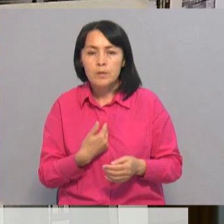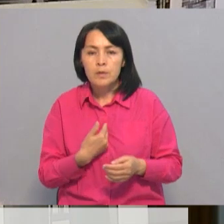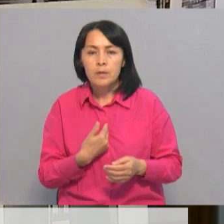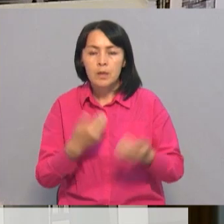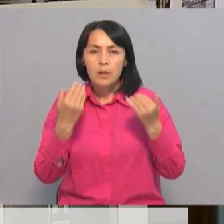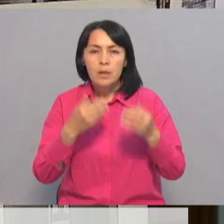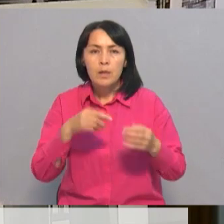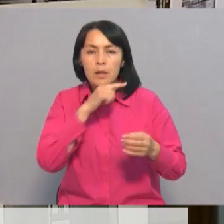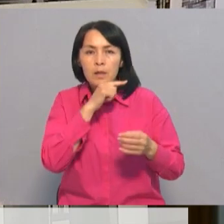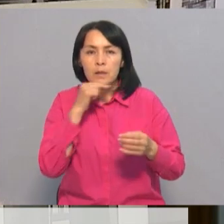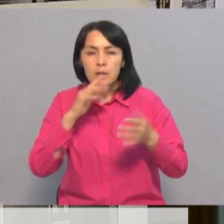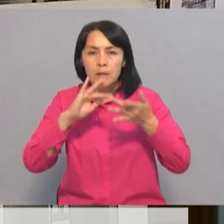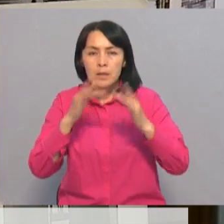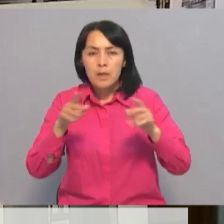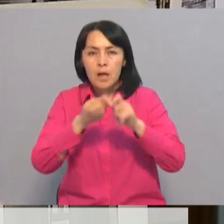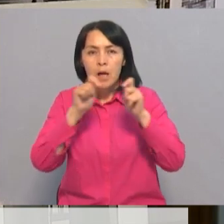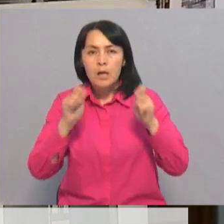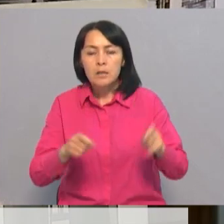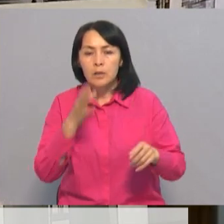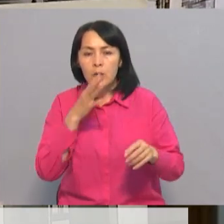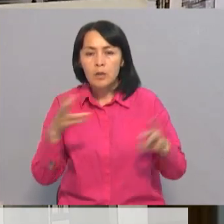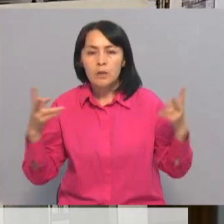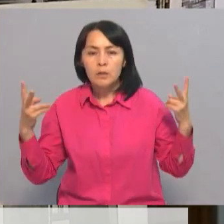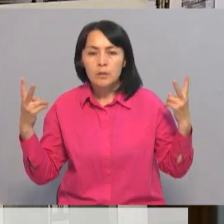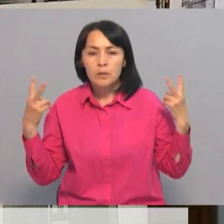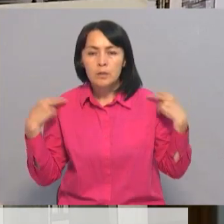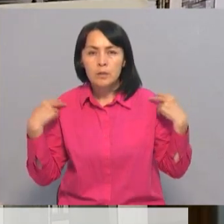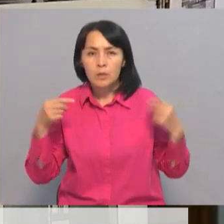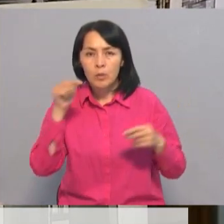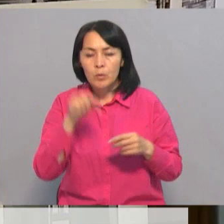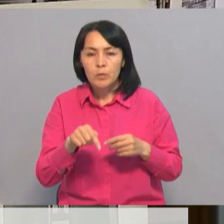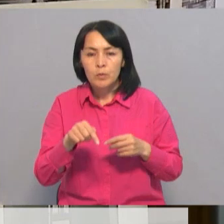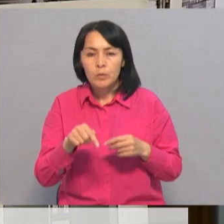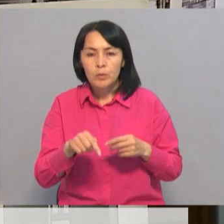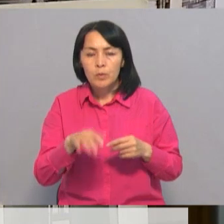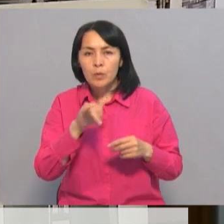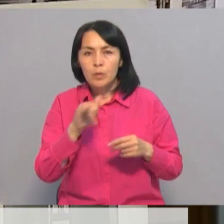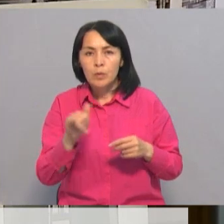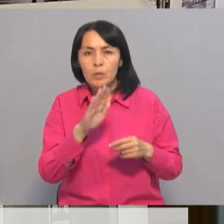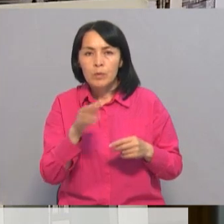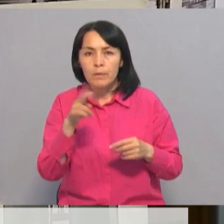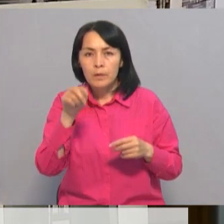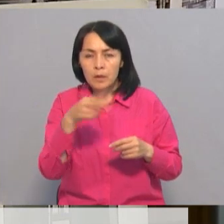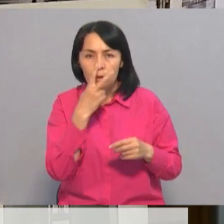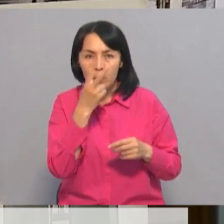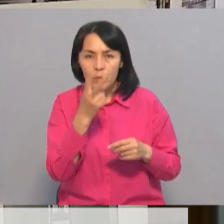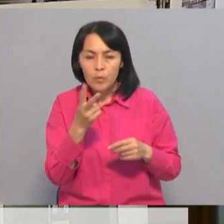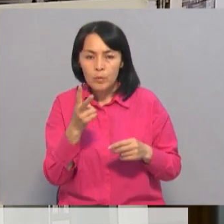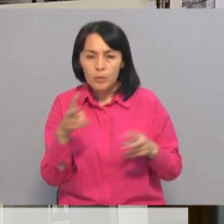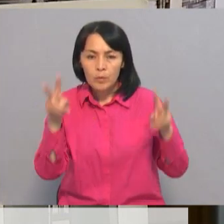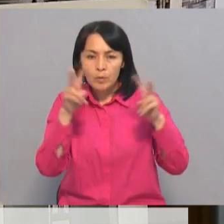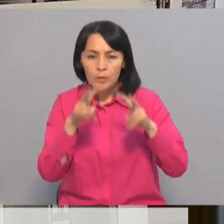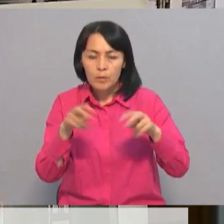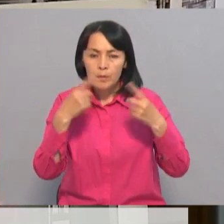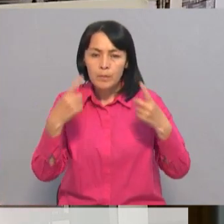мынау Россияның сайты ашылған кезде ішкі істер жаңағы оларда да УВД дейді ғой, содан таптық, одан